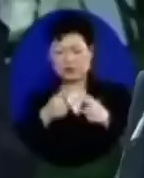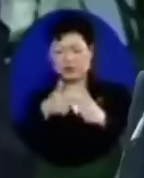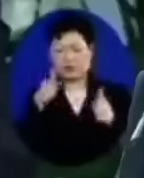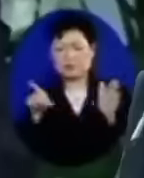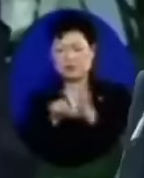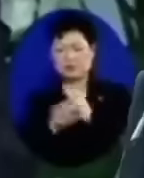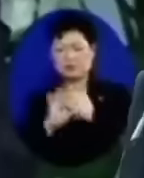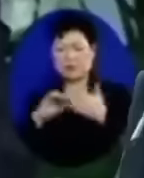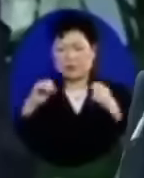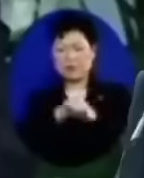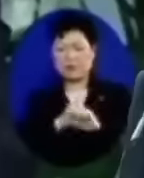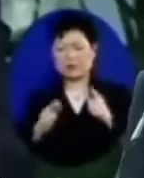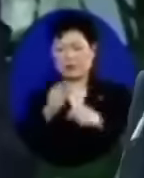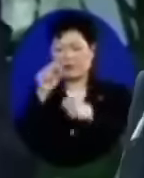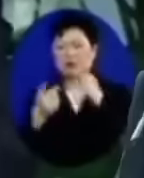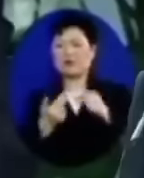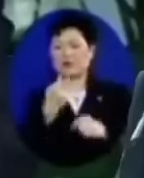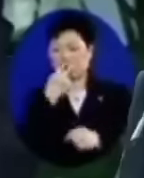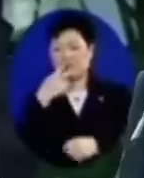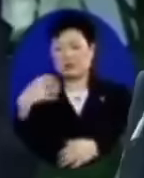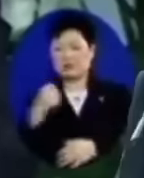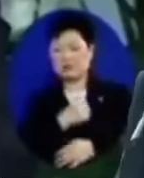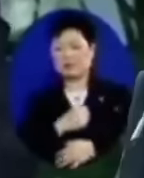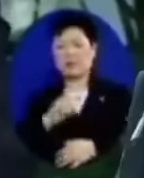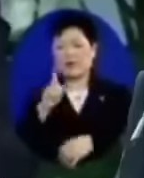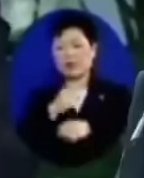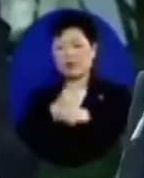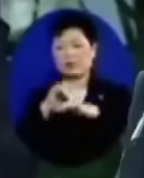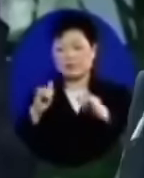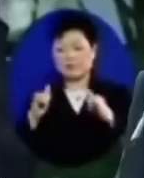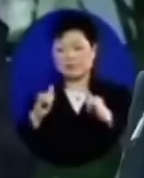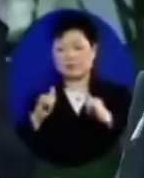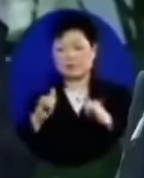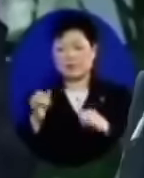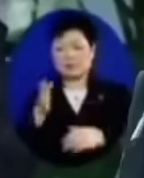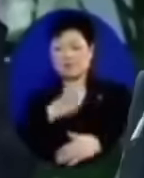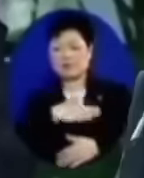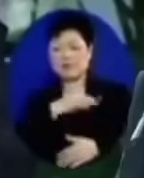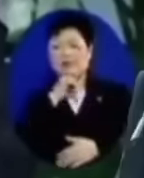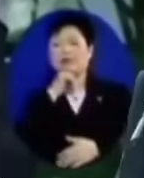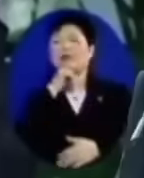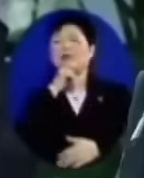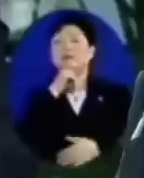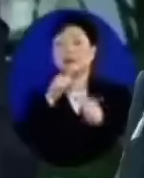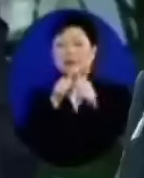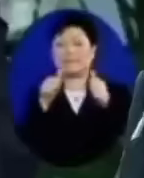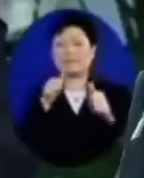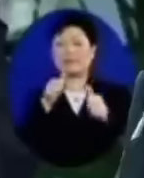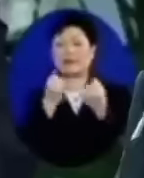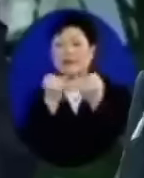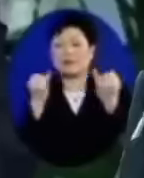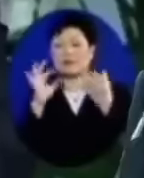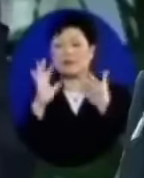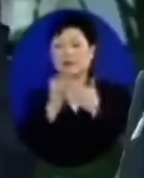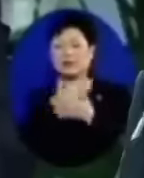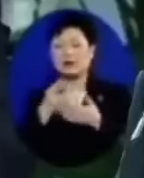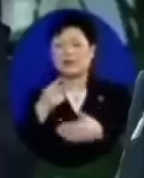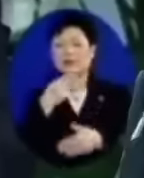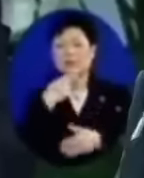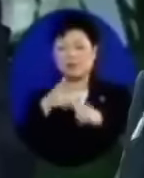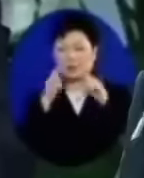믿으면 멸망하지 않고 영생을 얻으리라. 어떠한 사람이라도 빈부 귀천 남녀노요를 불구하고 예수님을